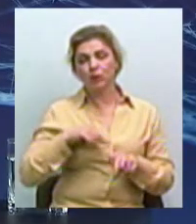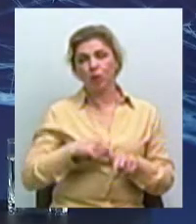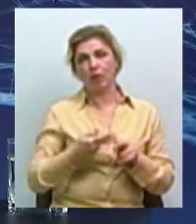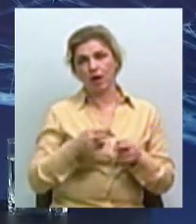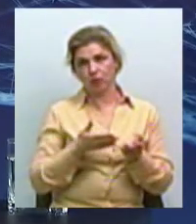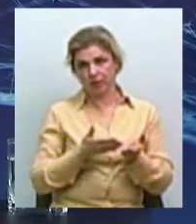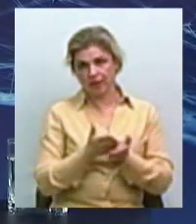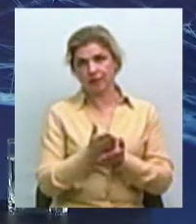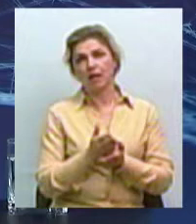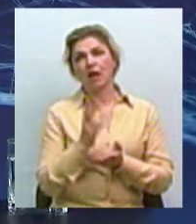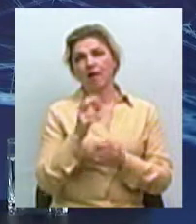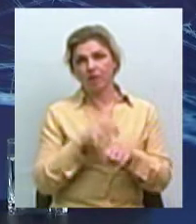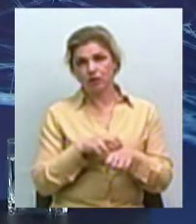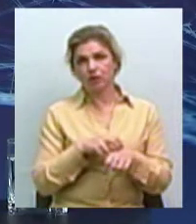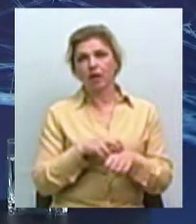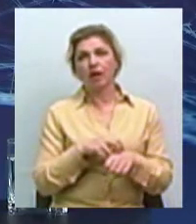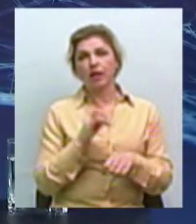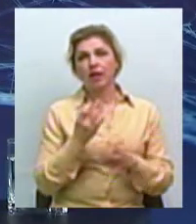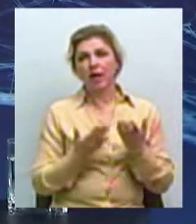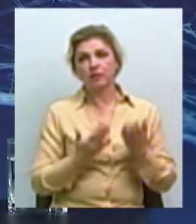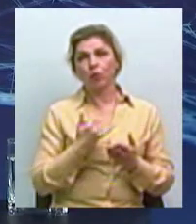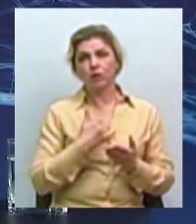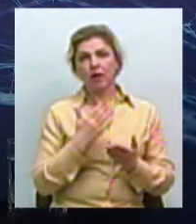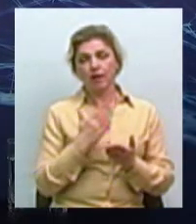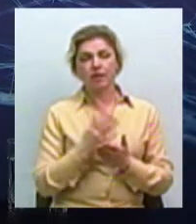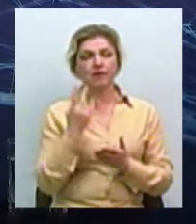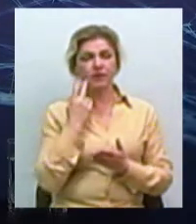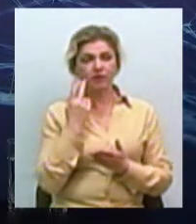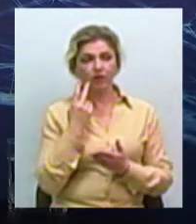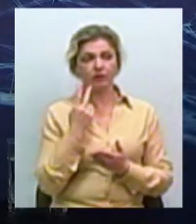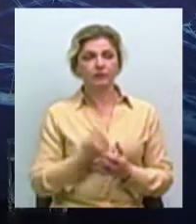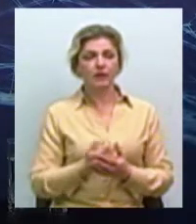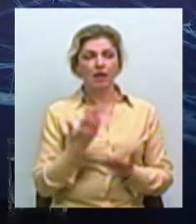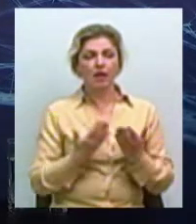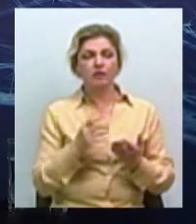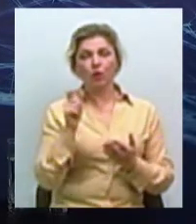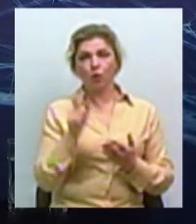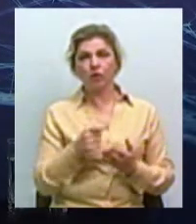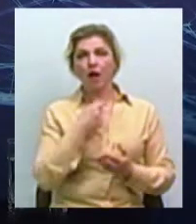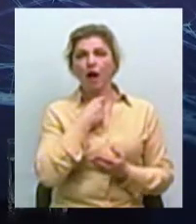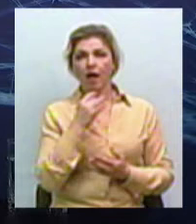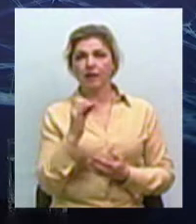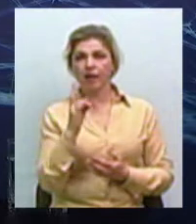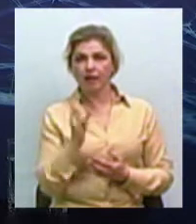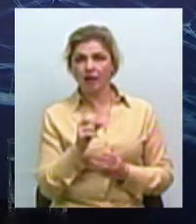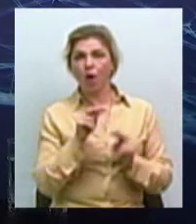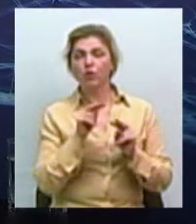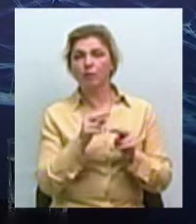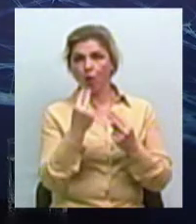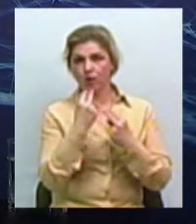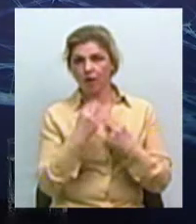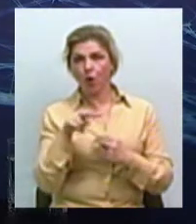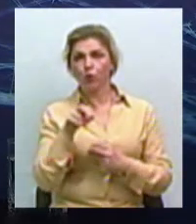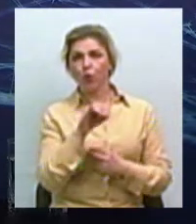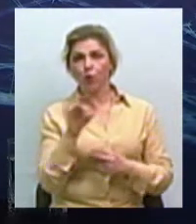націлюють безпосередньо лікаря. І якщо в нас є завжди принцип, якщо у людини ангіна, оглядає лор-лікар,